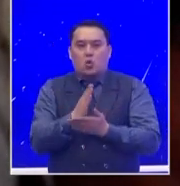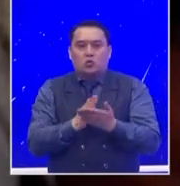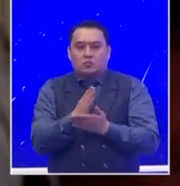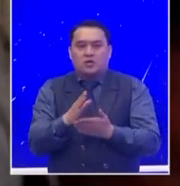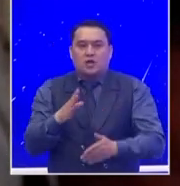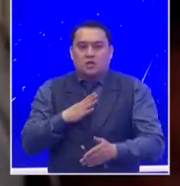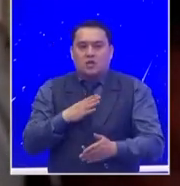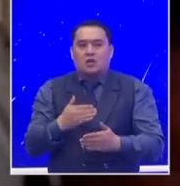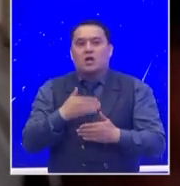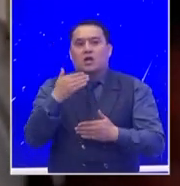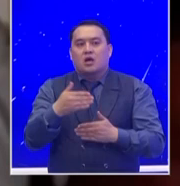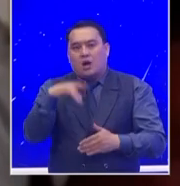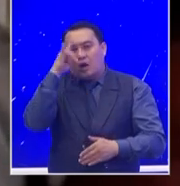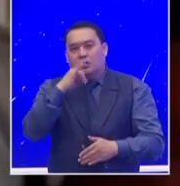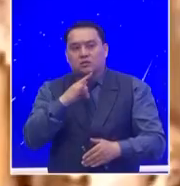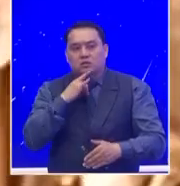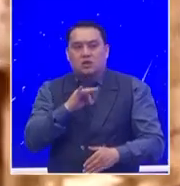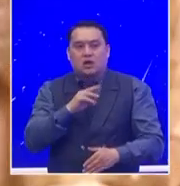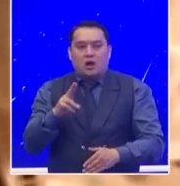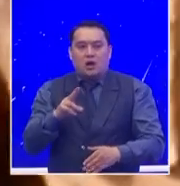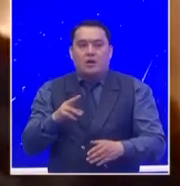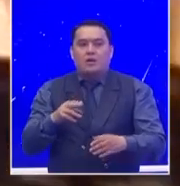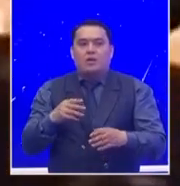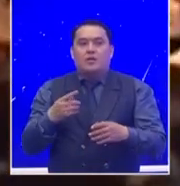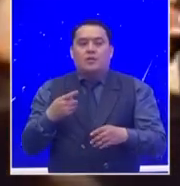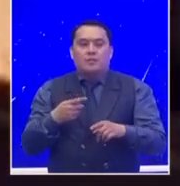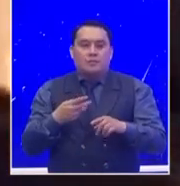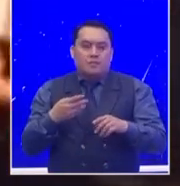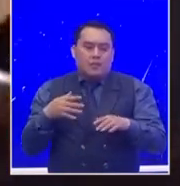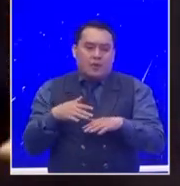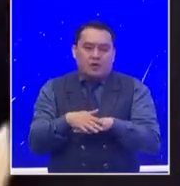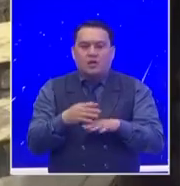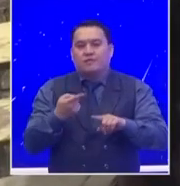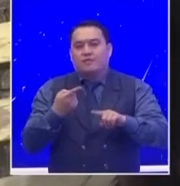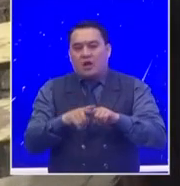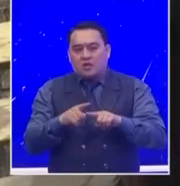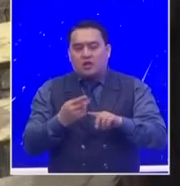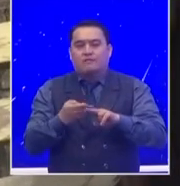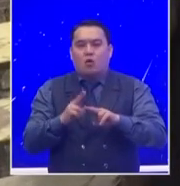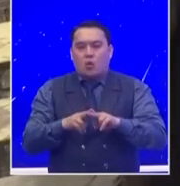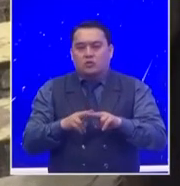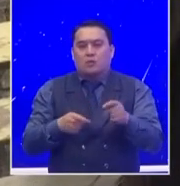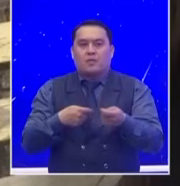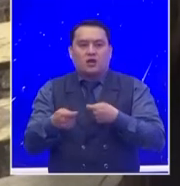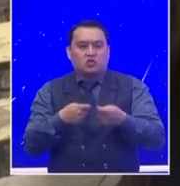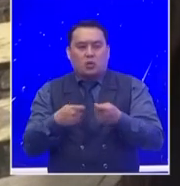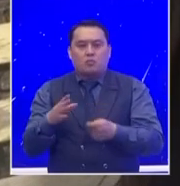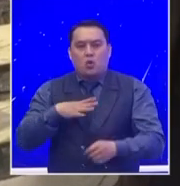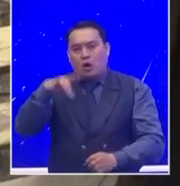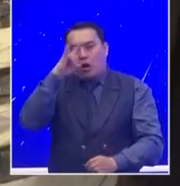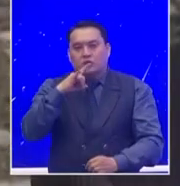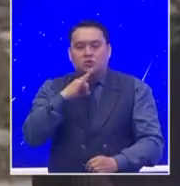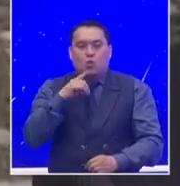етті. Кейінгі жылдары Қазақстан Республикасы механика және математика ғылыми зерттеу институтының басшысы болды. Қазақ